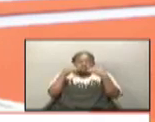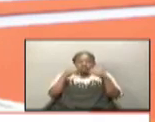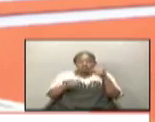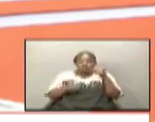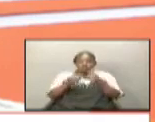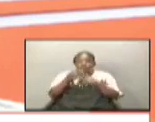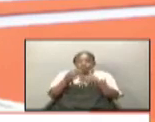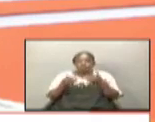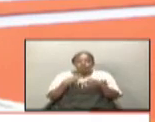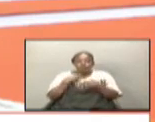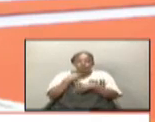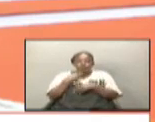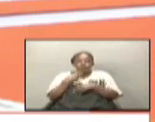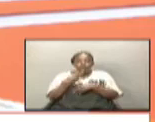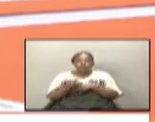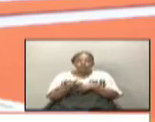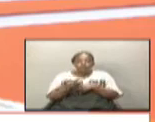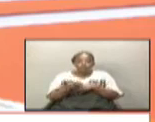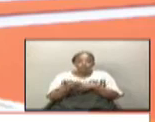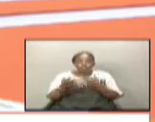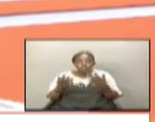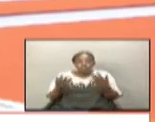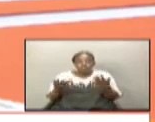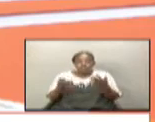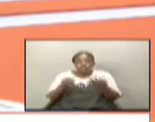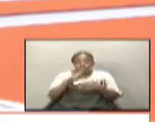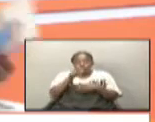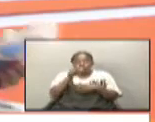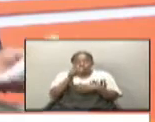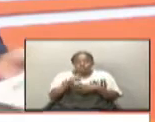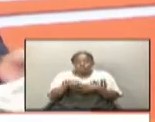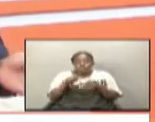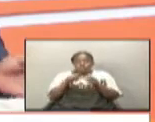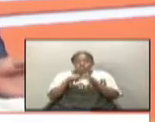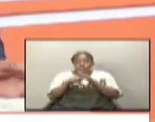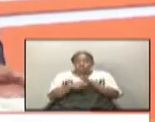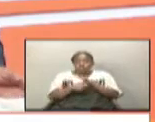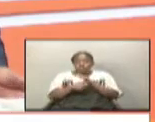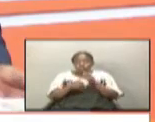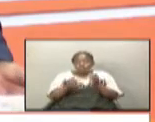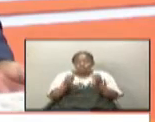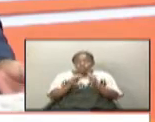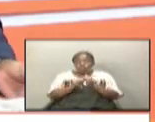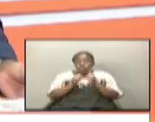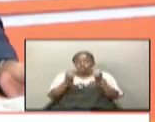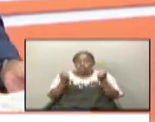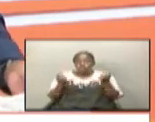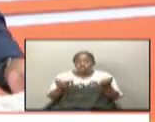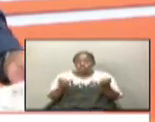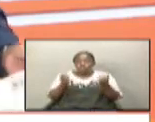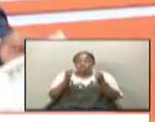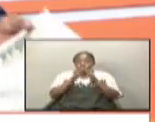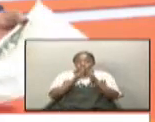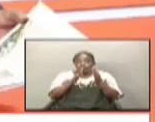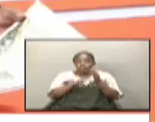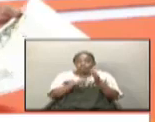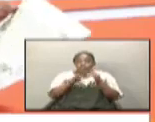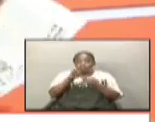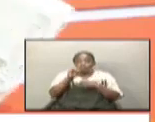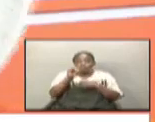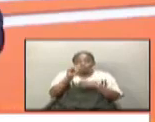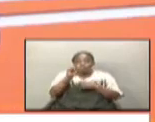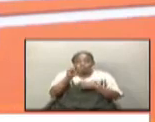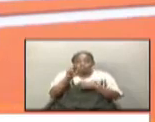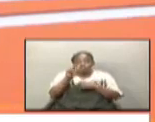mwe mufubutuka eddoboozi eri kuba buli mulogo. Kale ensonga zonna ne bazikuwa wano mu lupapula lwa Bukedde olwaleero. Batendereza wameri